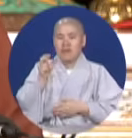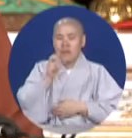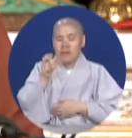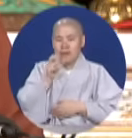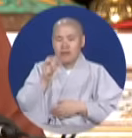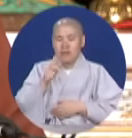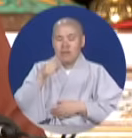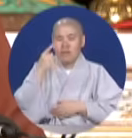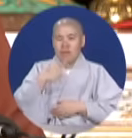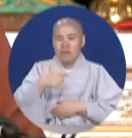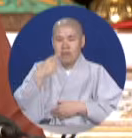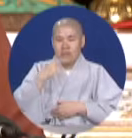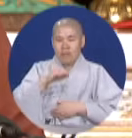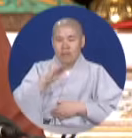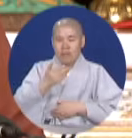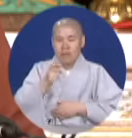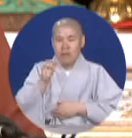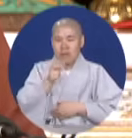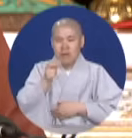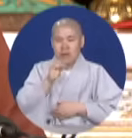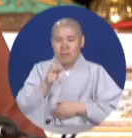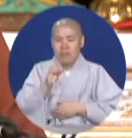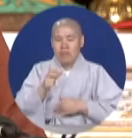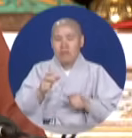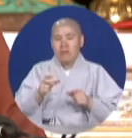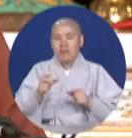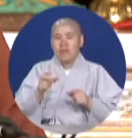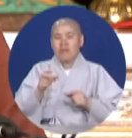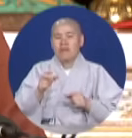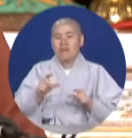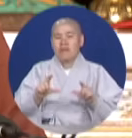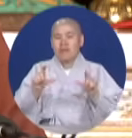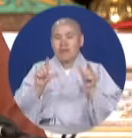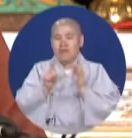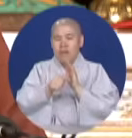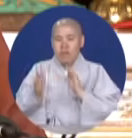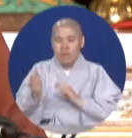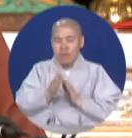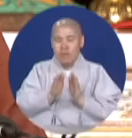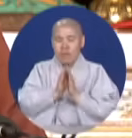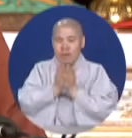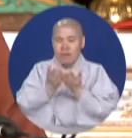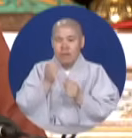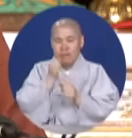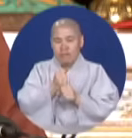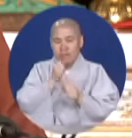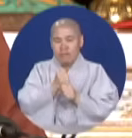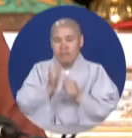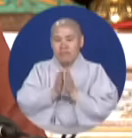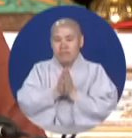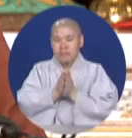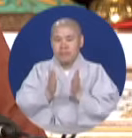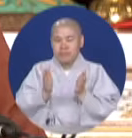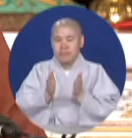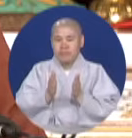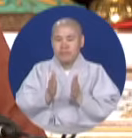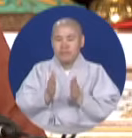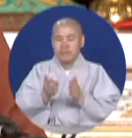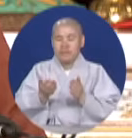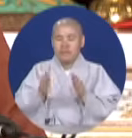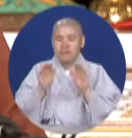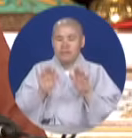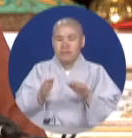들어와서 막 일어나기 시작을 합니다. 60년대까지만 하더라도 거의 이게 현대